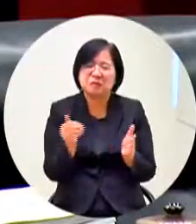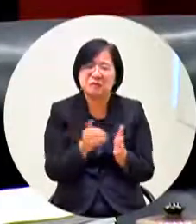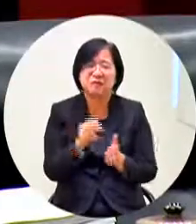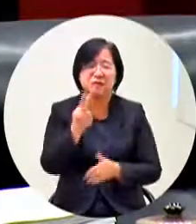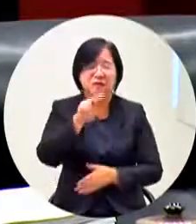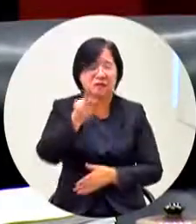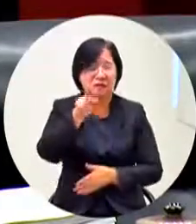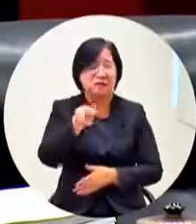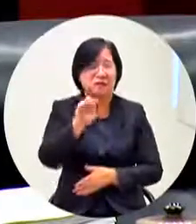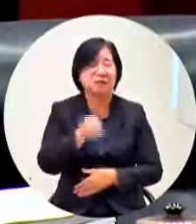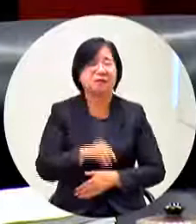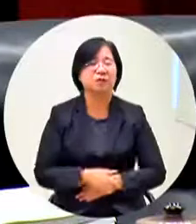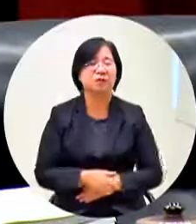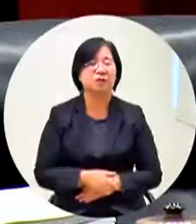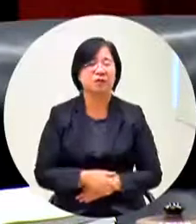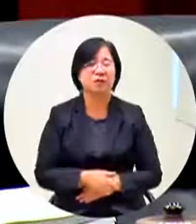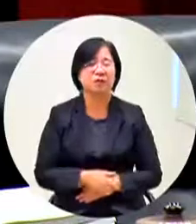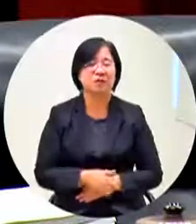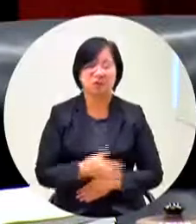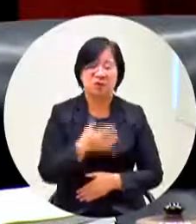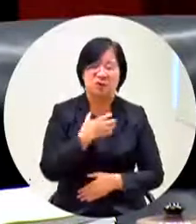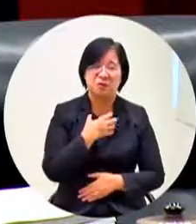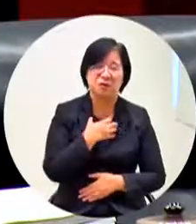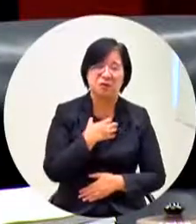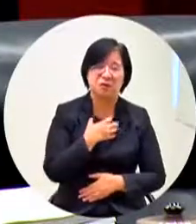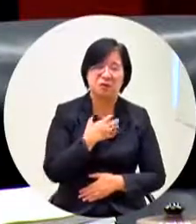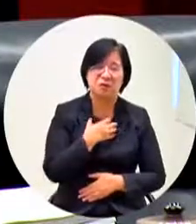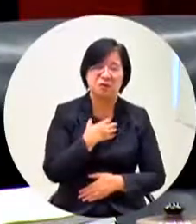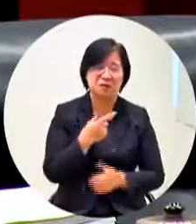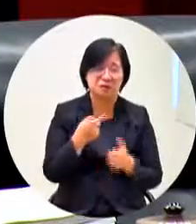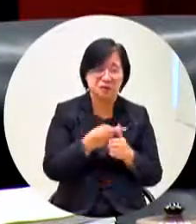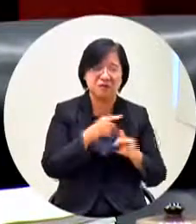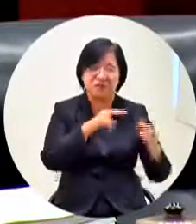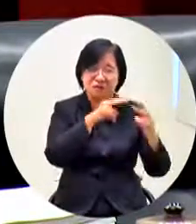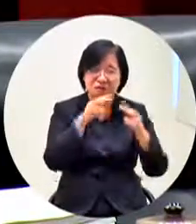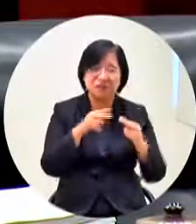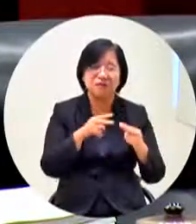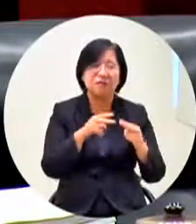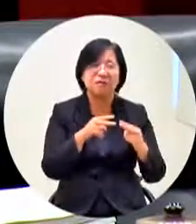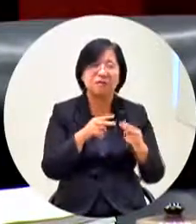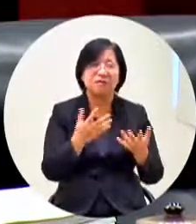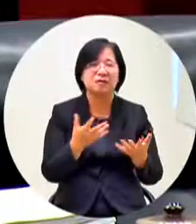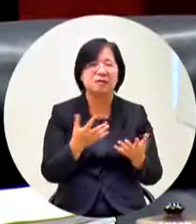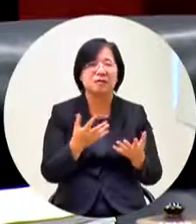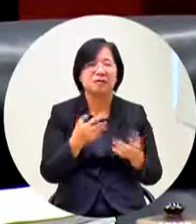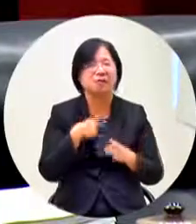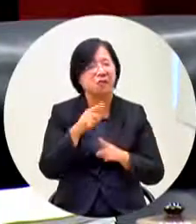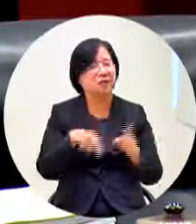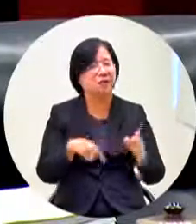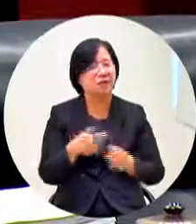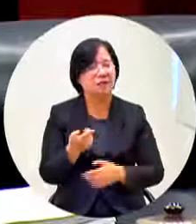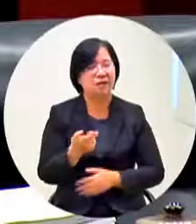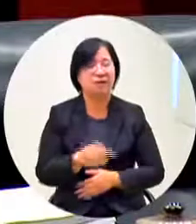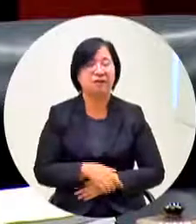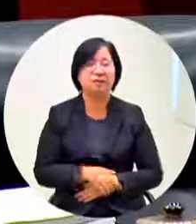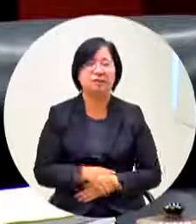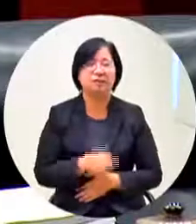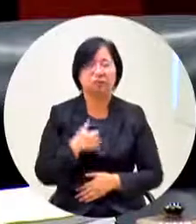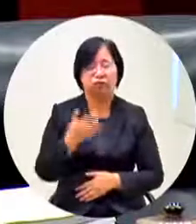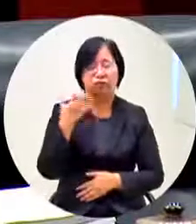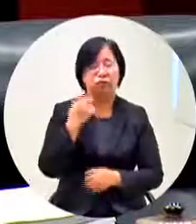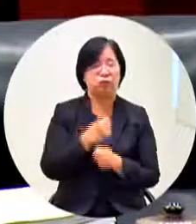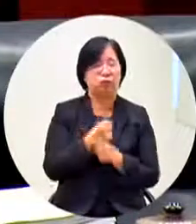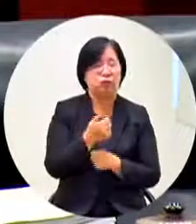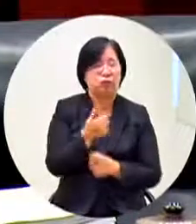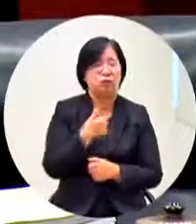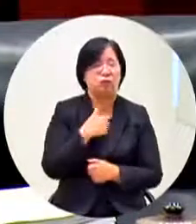不是可以先就危险的部分先做修正怎么这样子差那么多呢？前面都做那么好，下面也开始